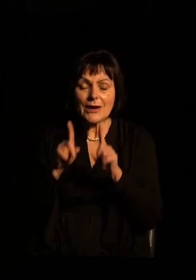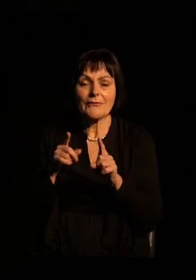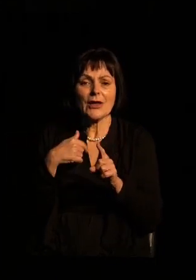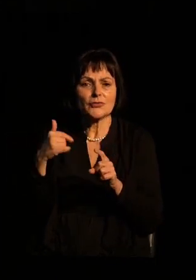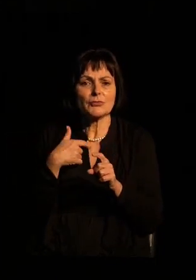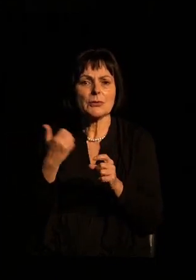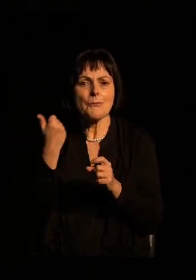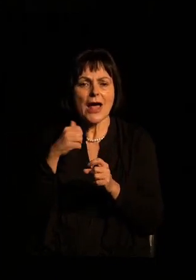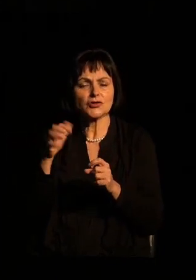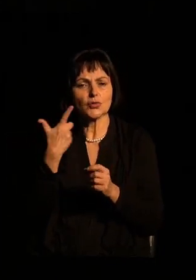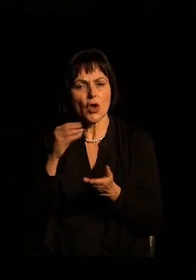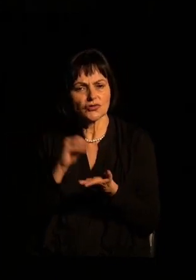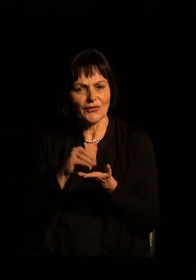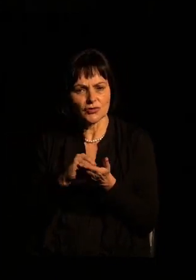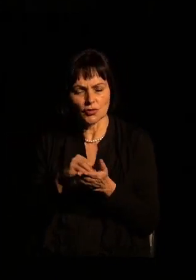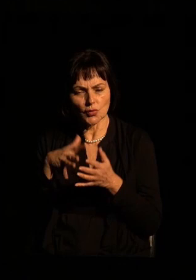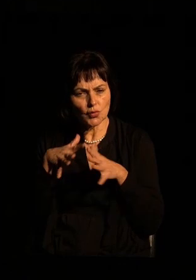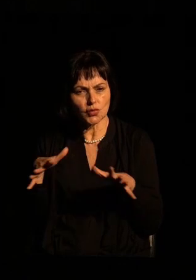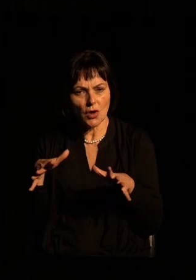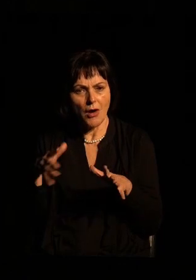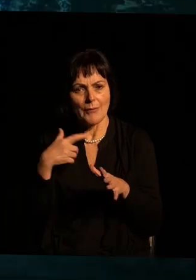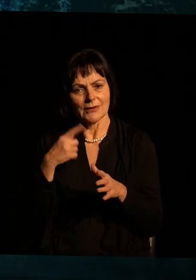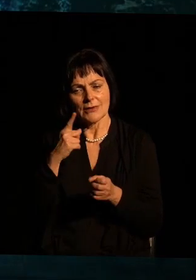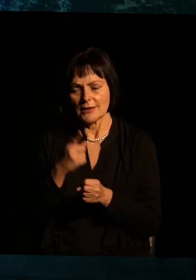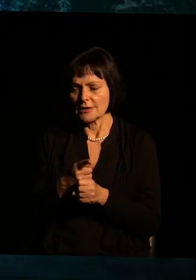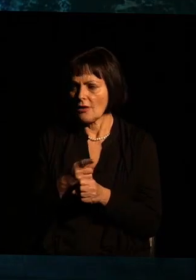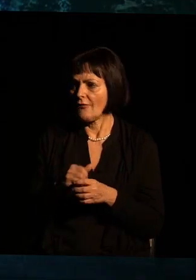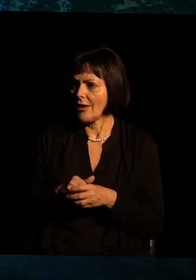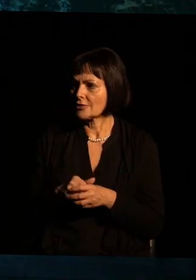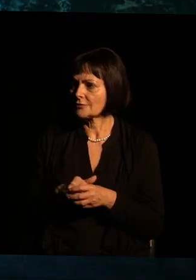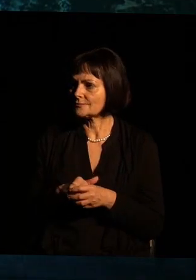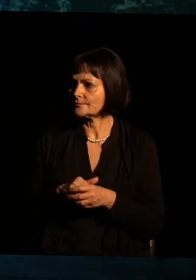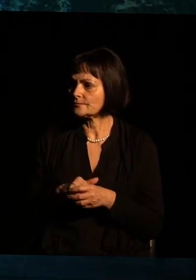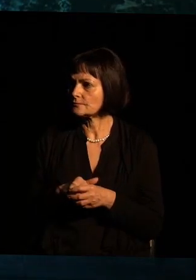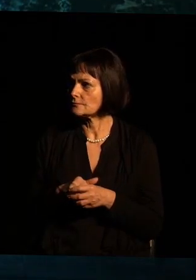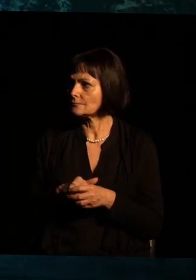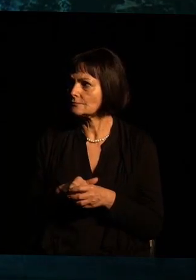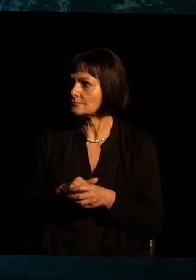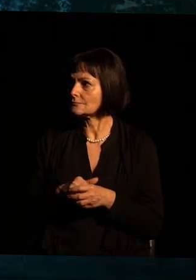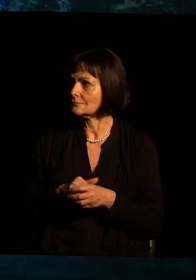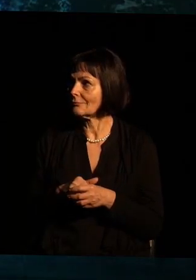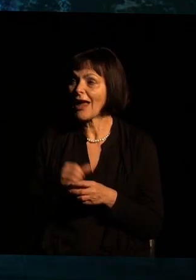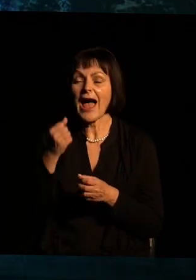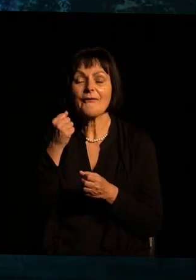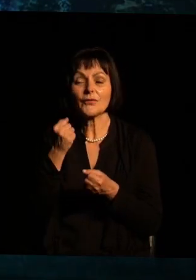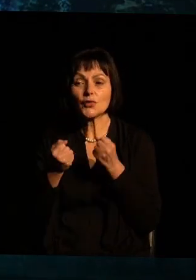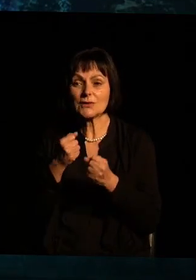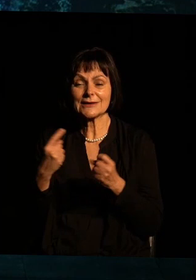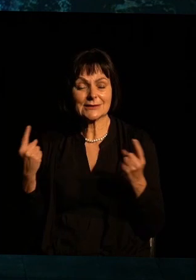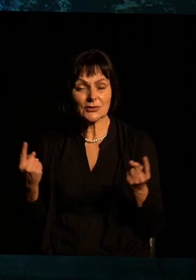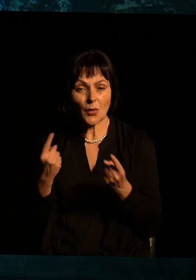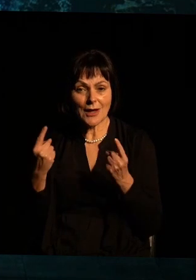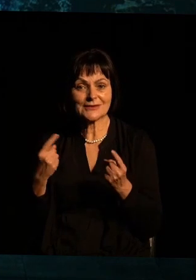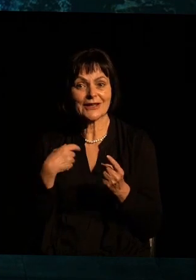trzeba mieć bardzo duże doświadczenie, żeby się na to zdecydować. A jeszcze chodzi o to, że w trudnych sytuacjach